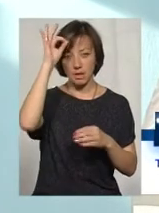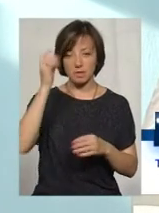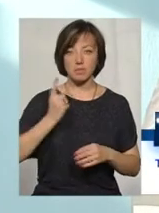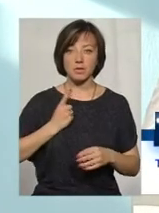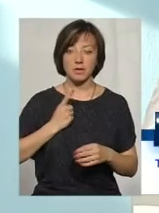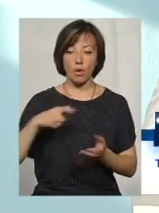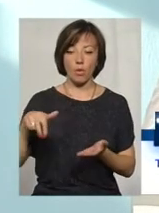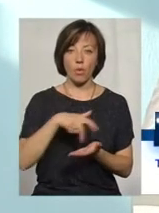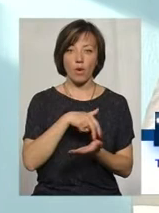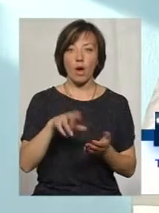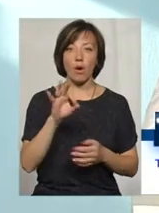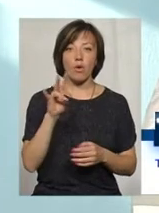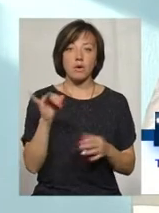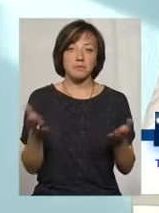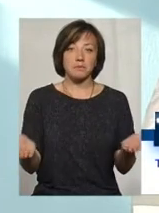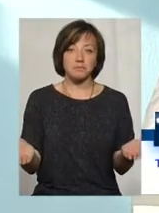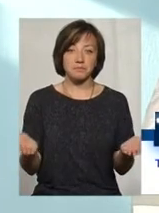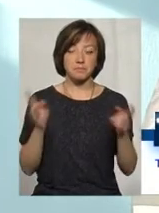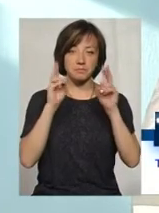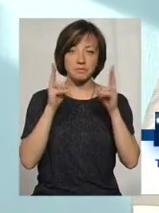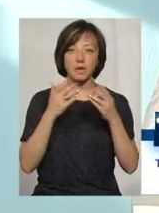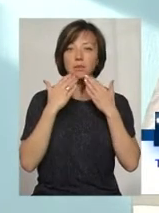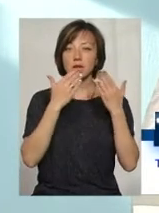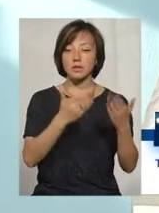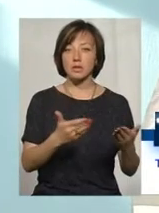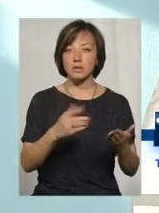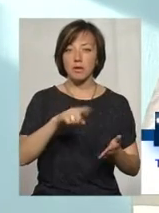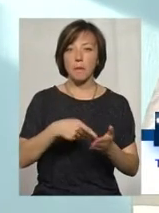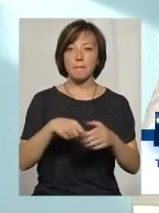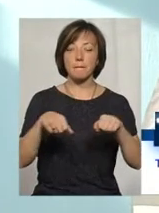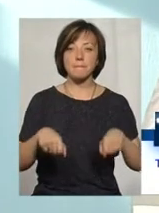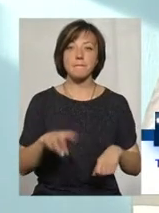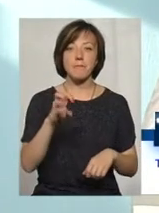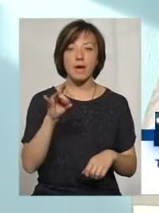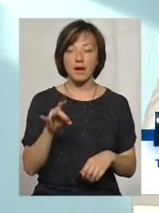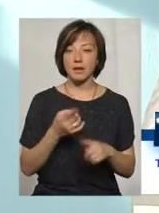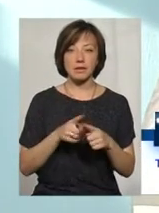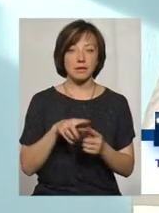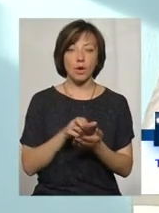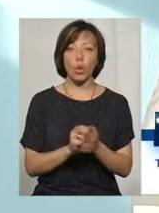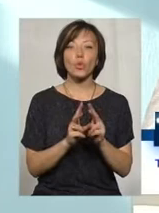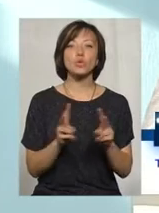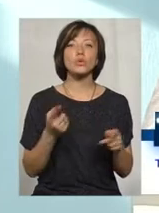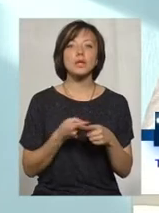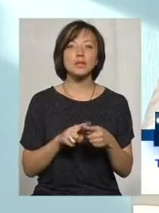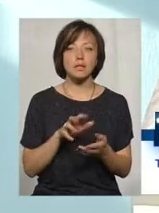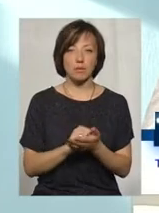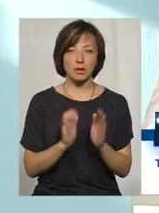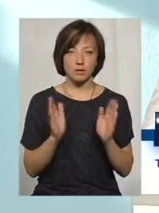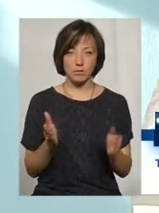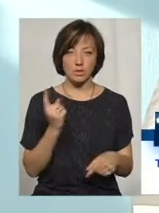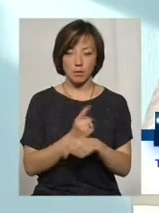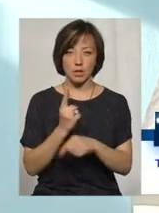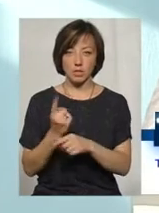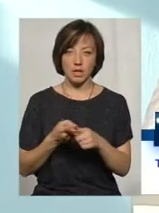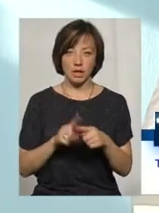там ходять. Вони розводять руками, обращайтесь в мерію. Мерія говорить, ми цим не займаємося. А хто ж цим займатися буде, запрещати